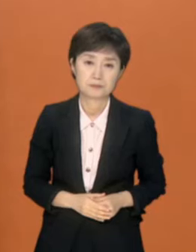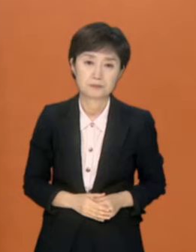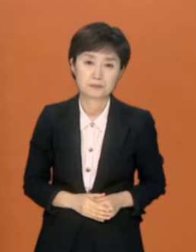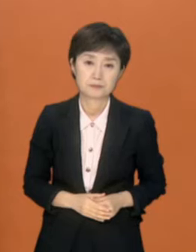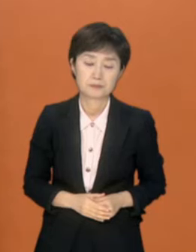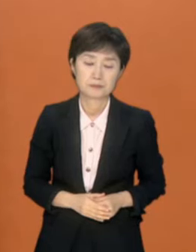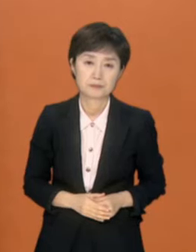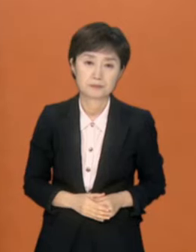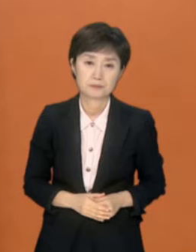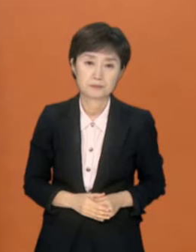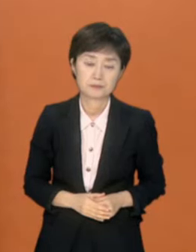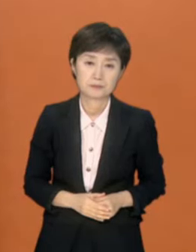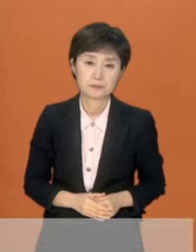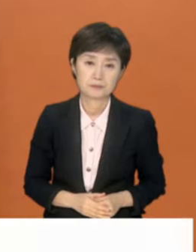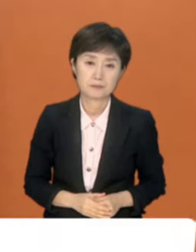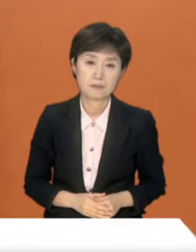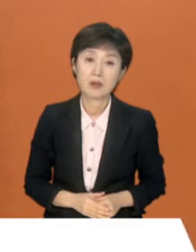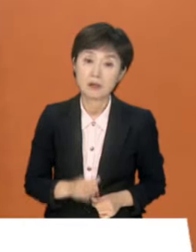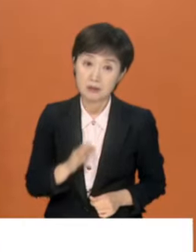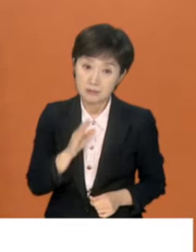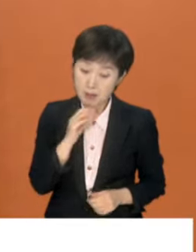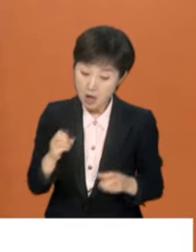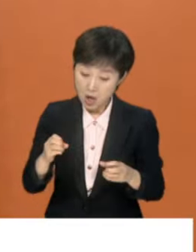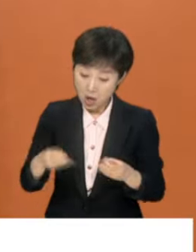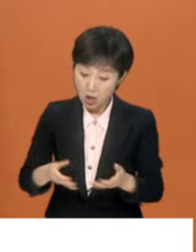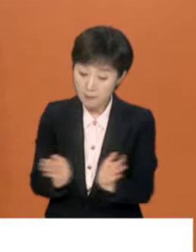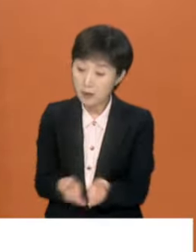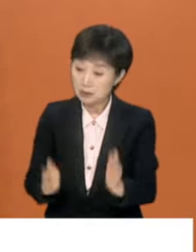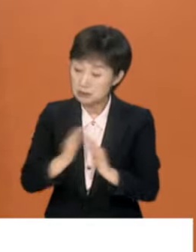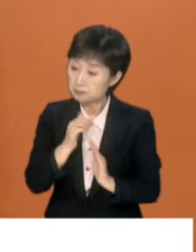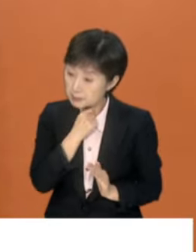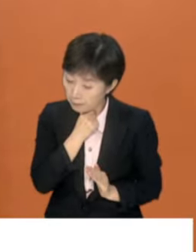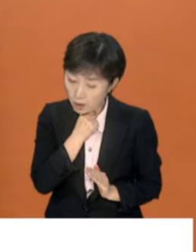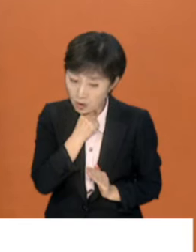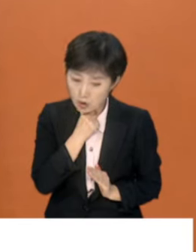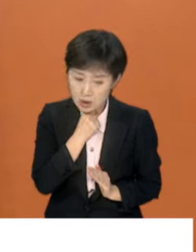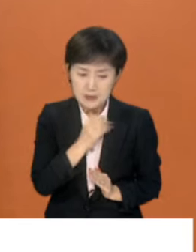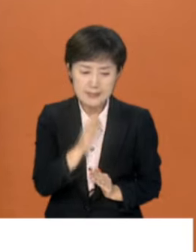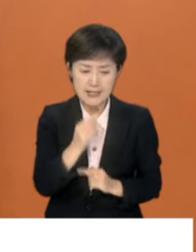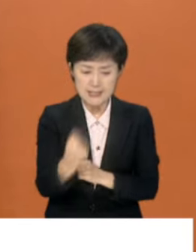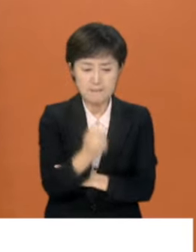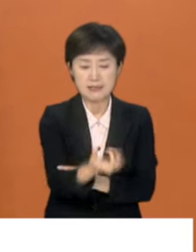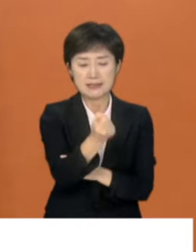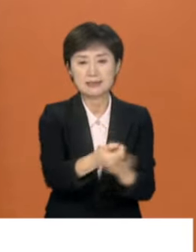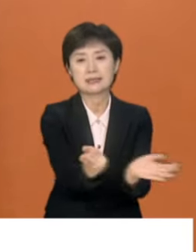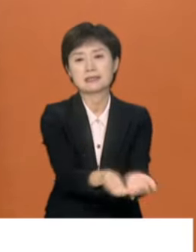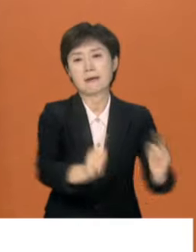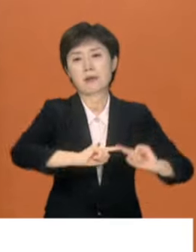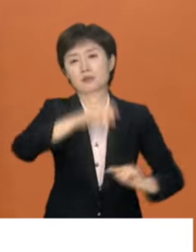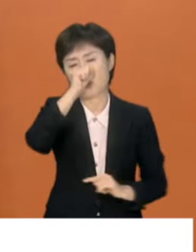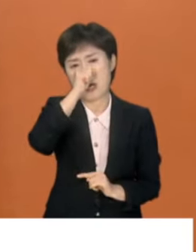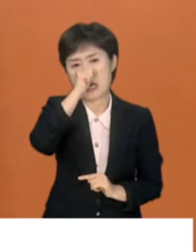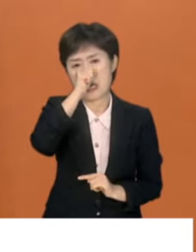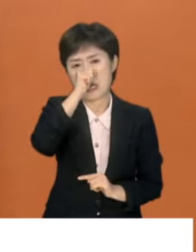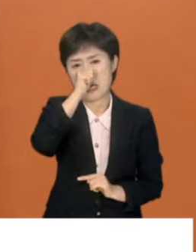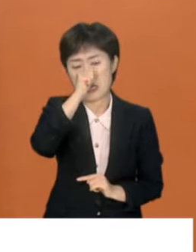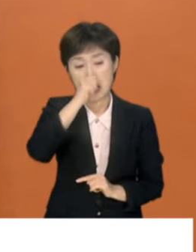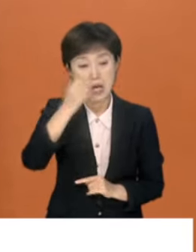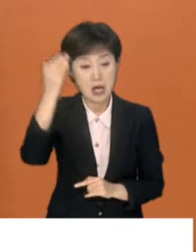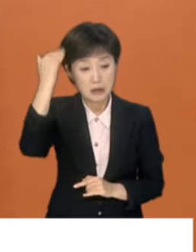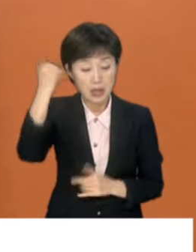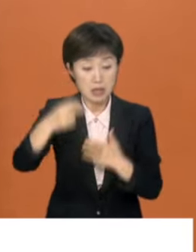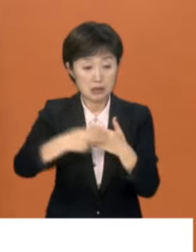들어보시죠 실질적 영향을 가진 의료 단체가 들어와야이 갈등이 해소가 되지 않겠습니까 대표성이 매우